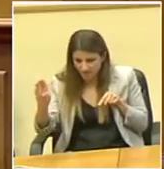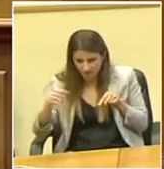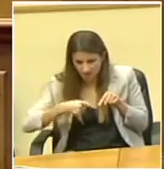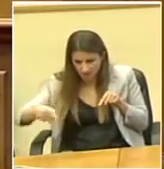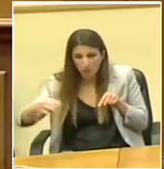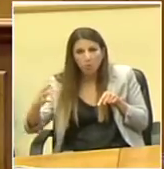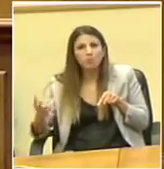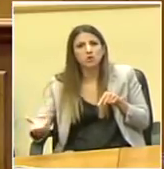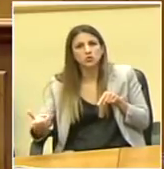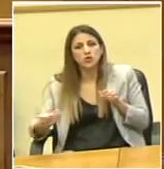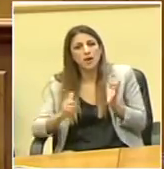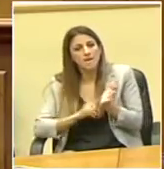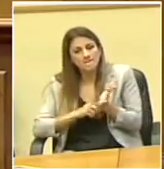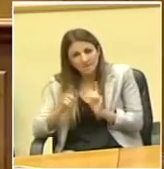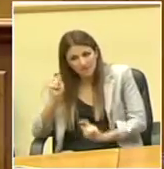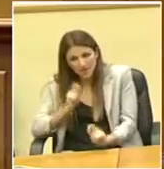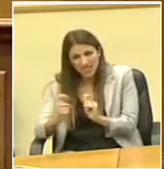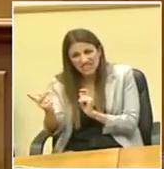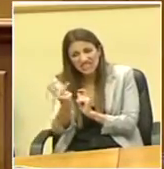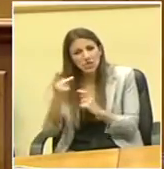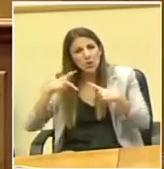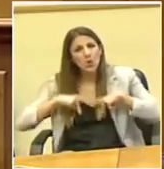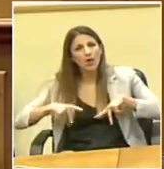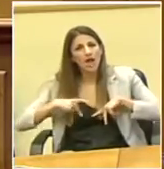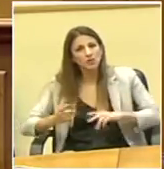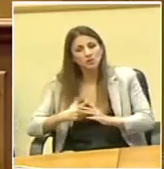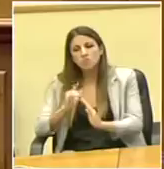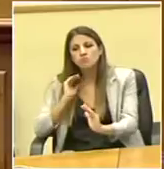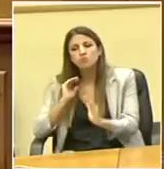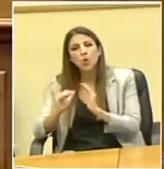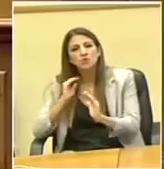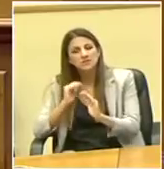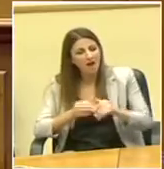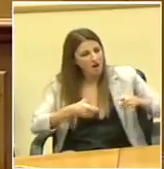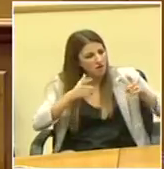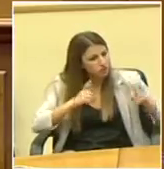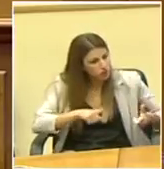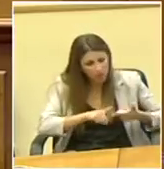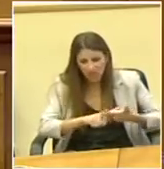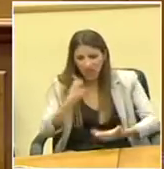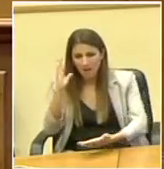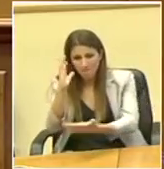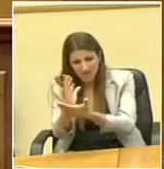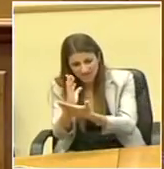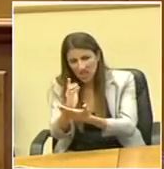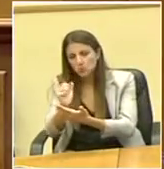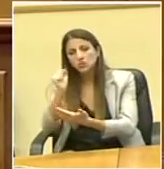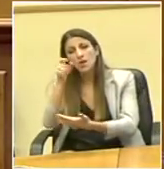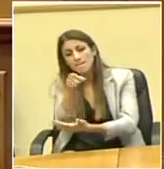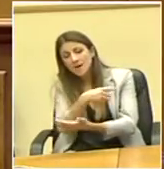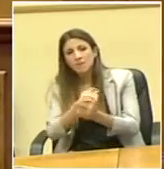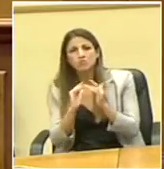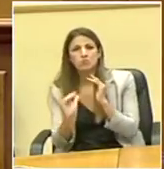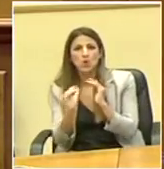αυτό το κοινωνικό μπλοκ και να έχεις και μέρημνα και για τους φτωχότερους και για τους λιγότερο φτωχούς και για τις